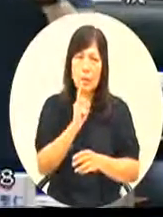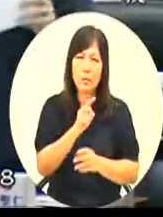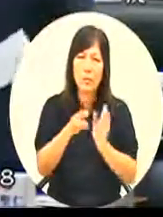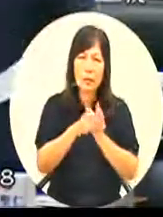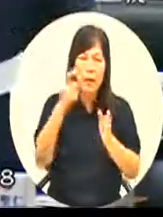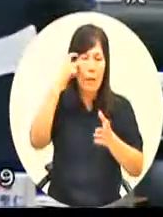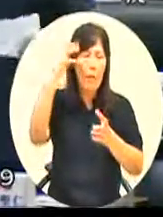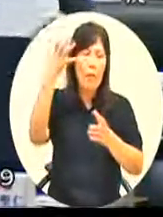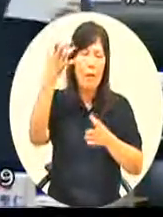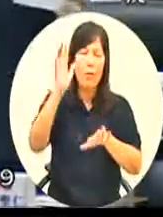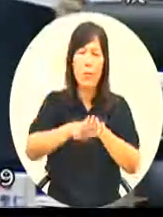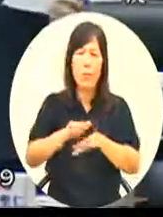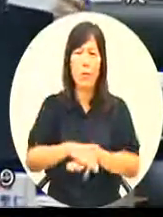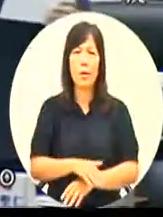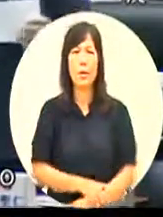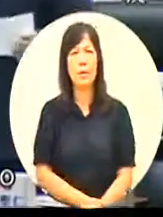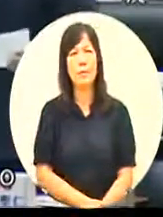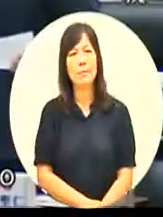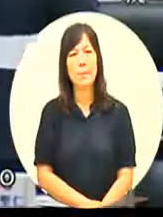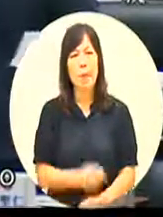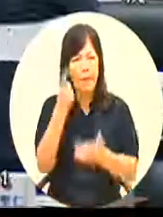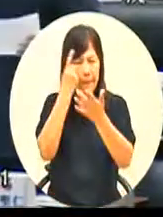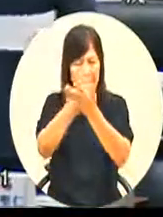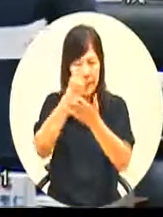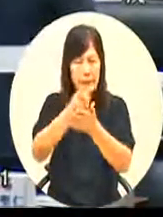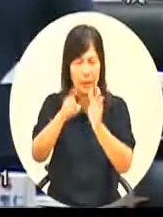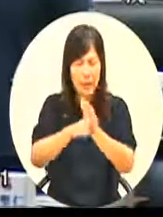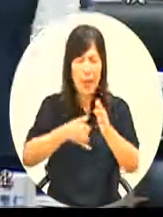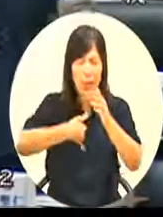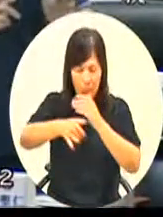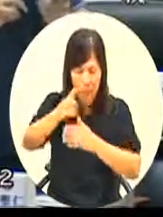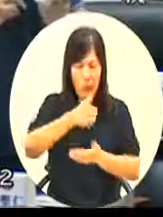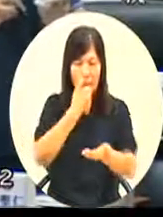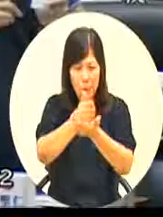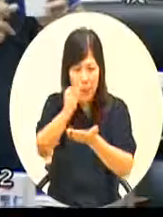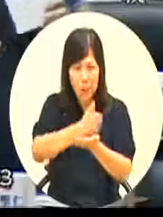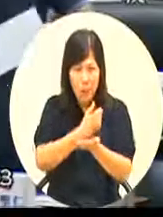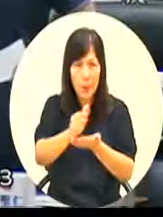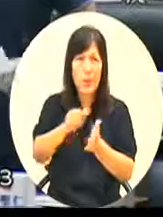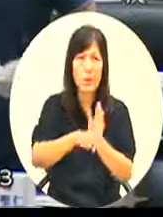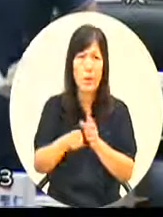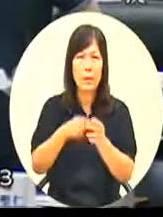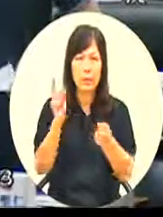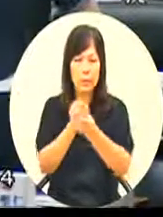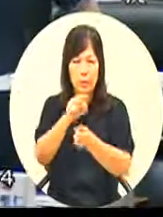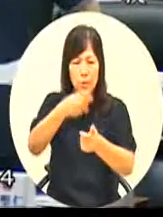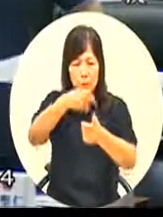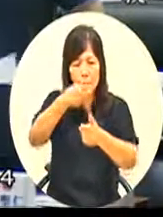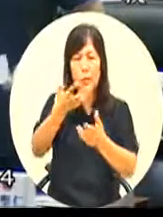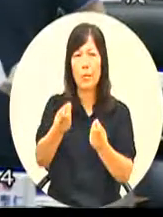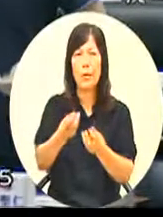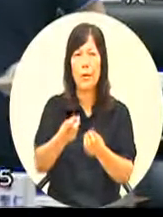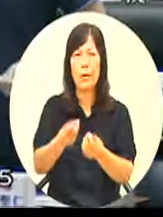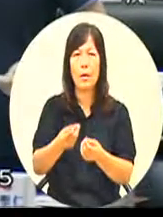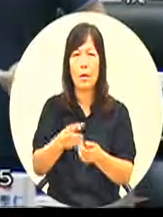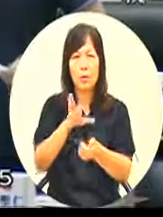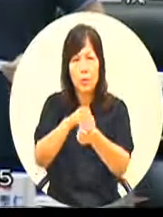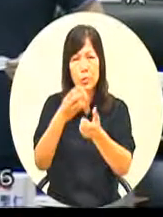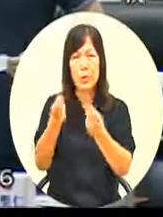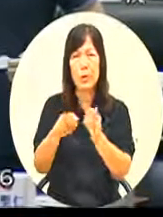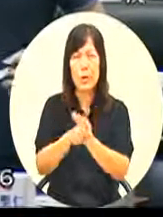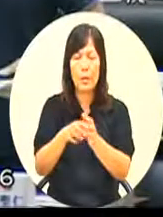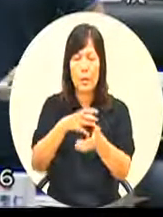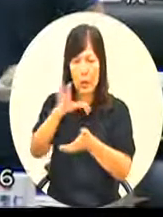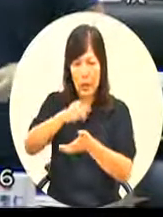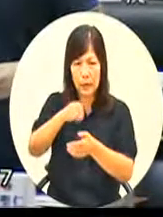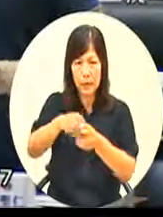头就很大了。他们其实每天做这种进出货等等的，他们没有这一方面的教育训练，所以，其实我拿这